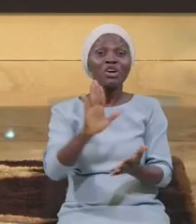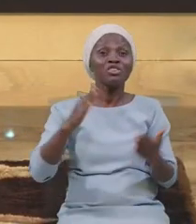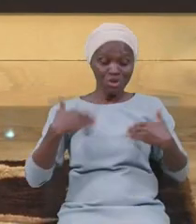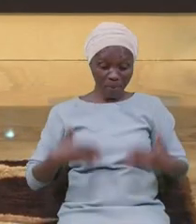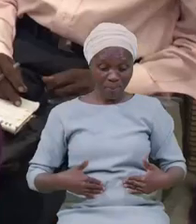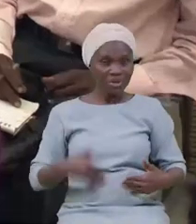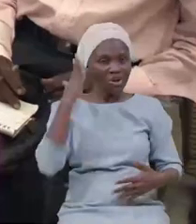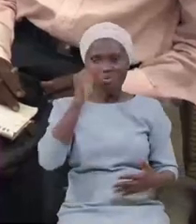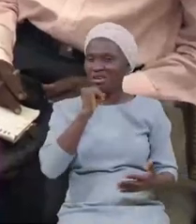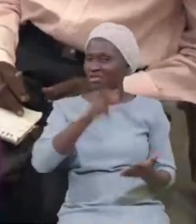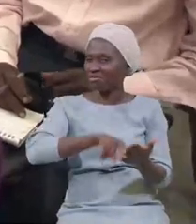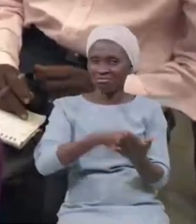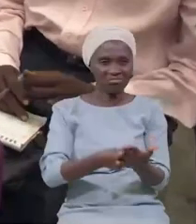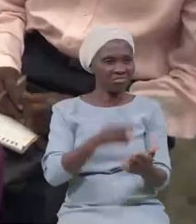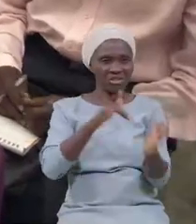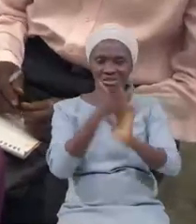Votre corps ne sera pas là.